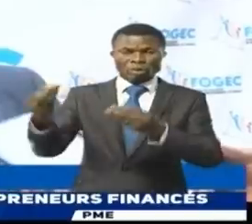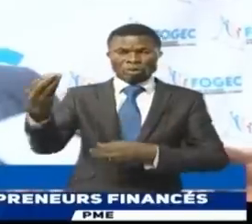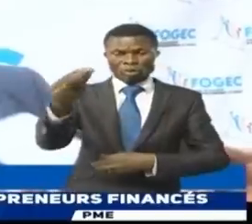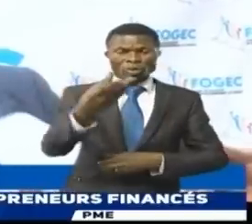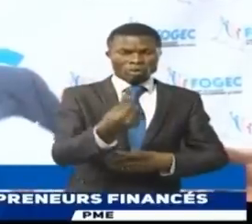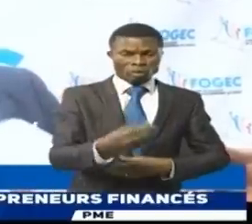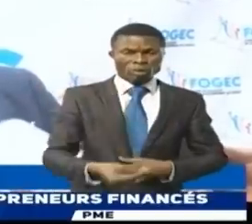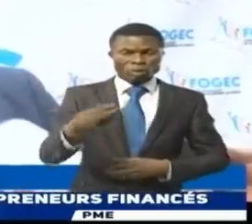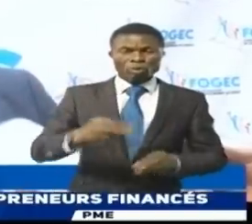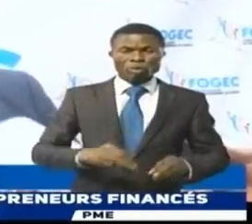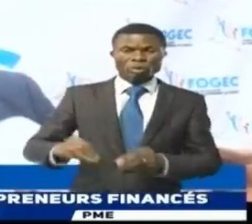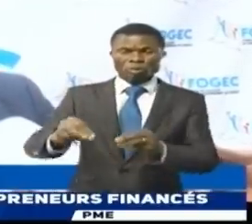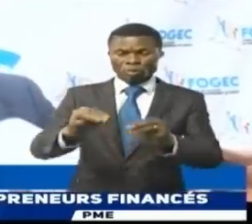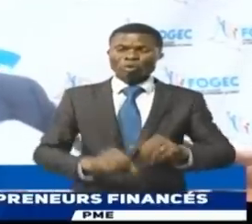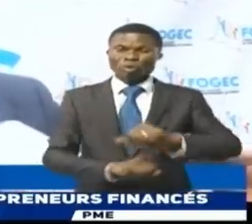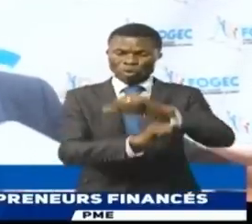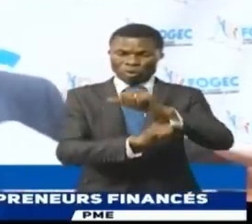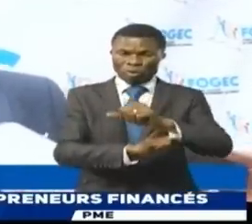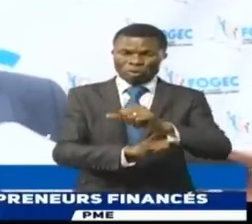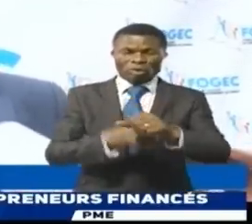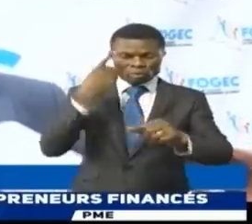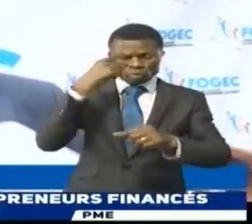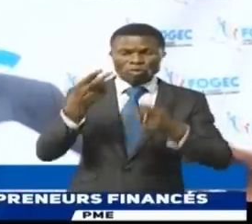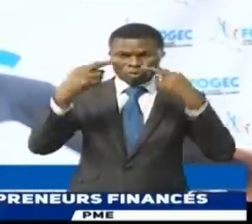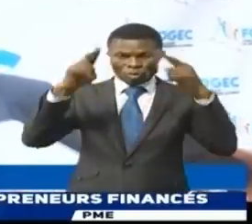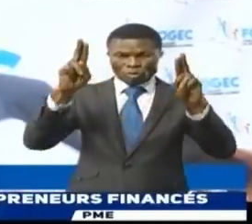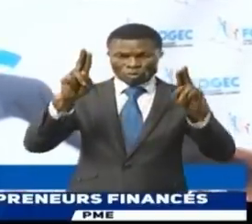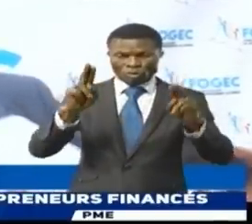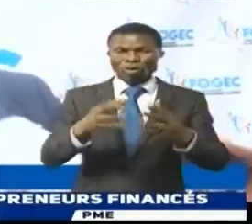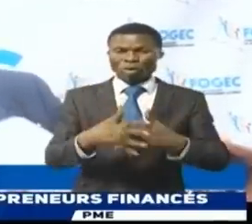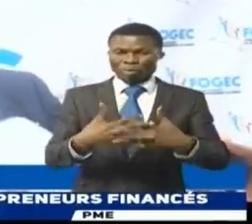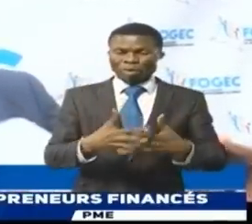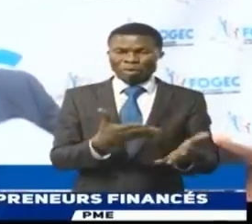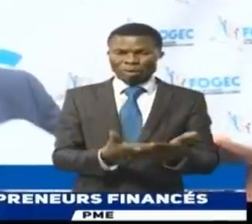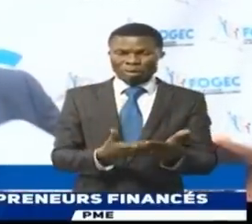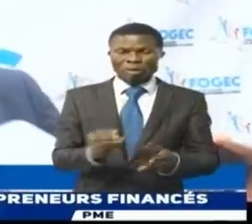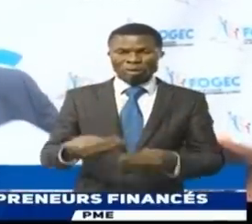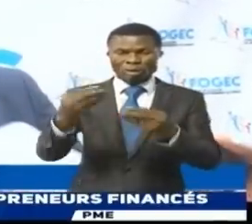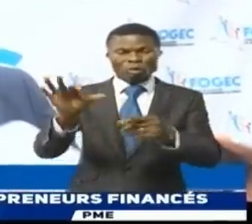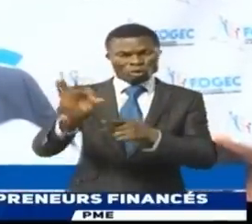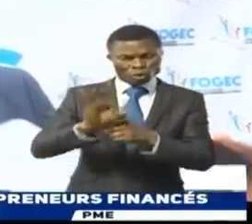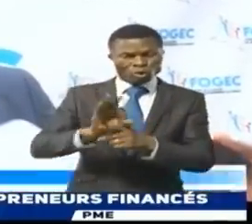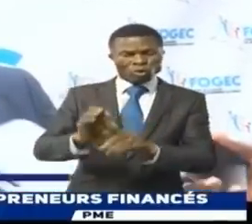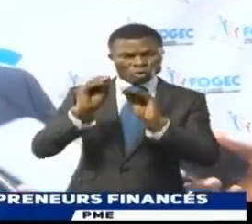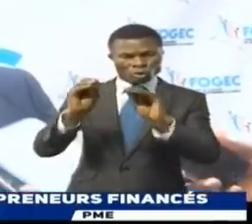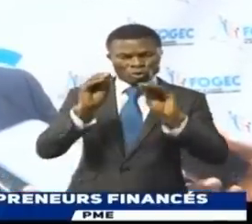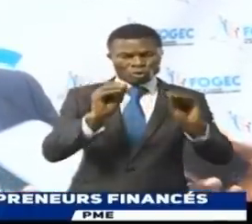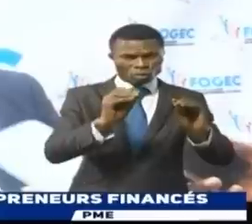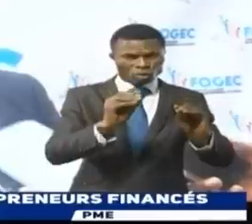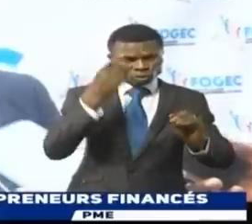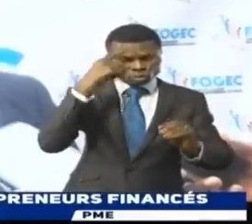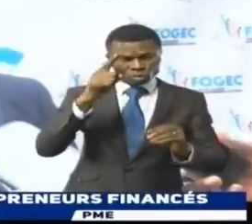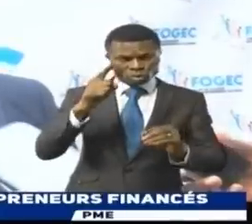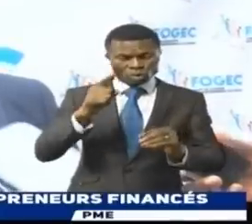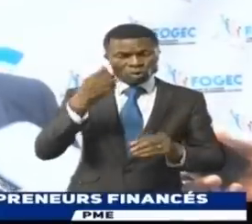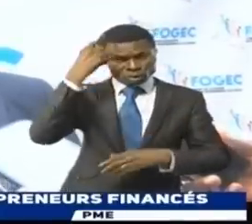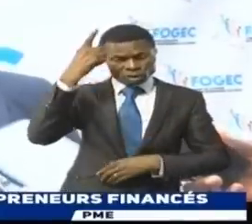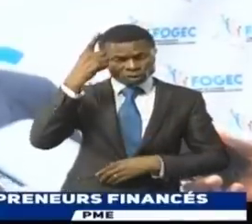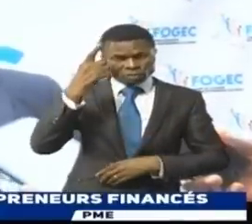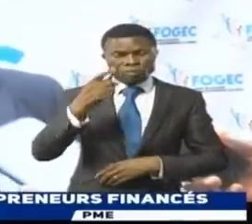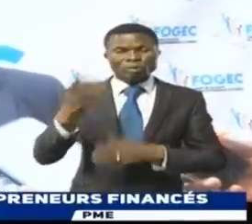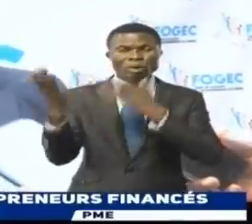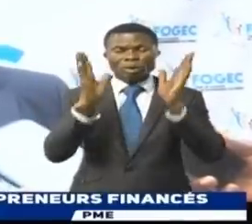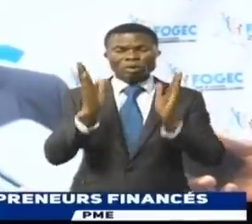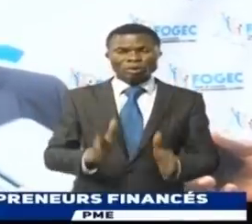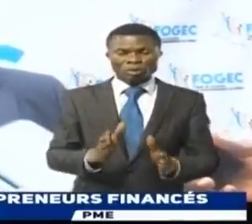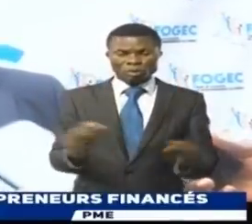leur donner le moyen, les accompagner pour acquérir le matériel dont ils ont besoin, leur donner des formations qu'il faut derrière pour qu'ils comprennent bien le business,